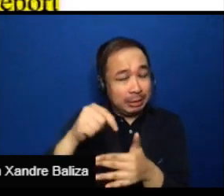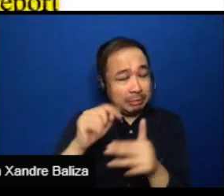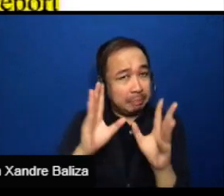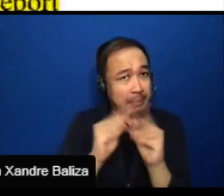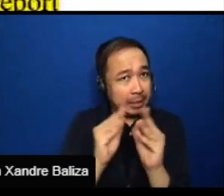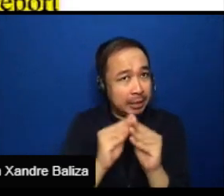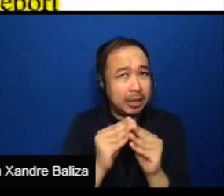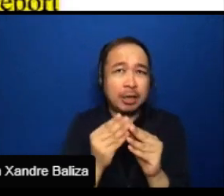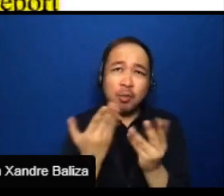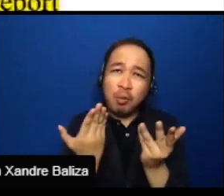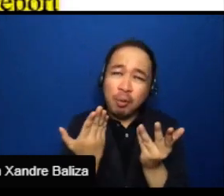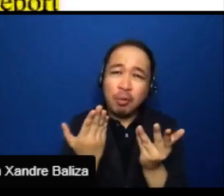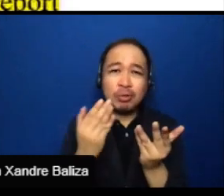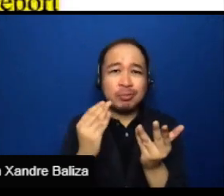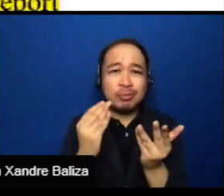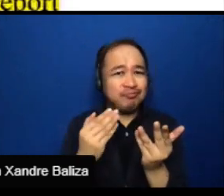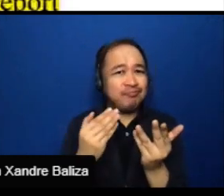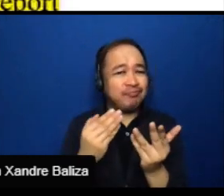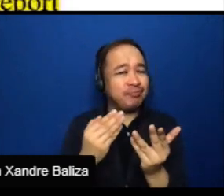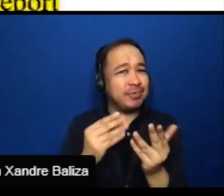澄清这一问题。谢谢。